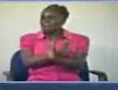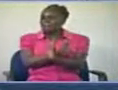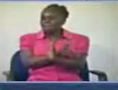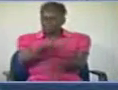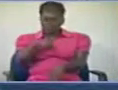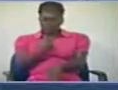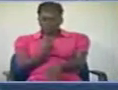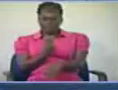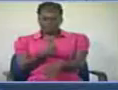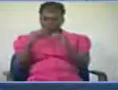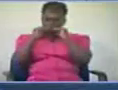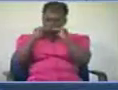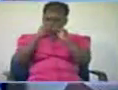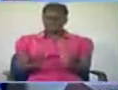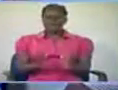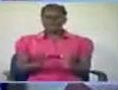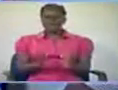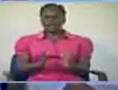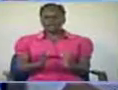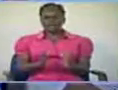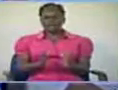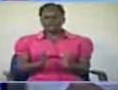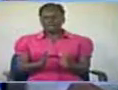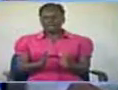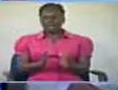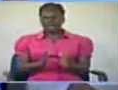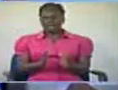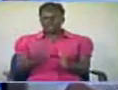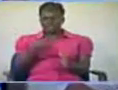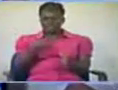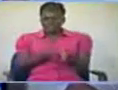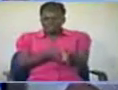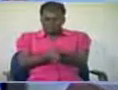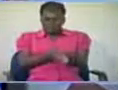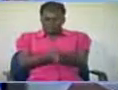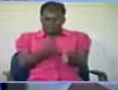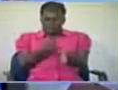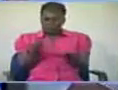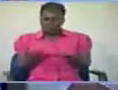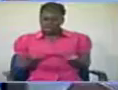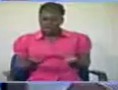Mimi kama mwalimu, jambo ambalo nasisimkia hapa ni kwamba